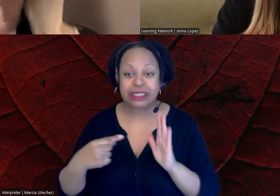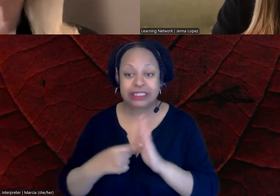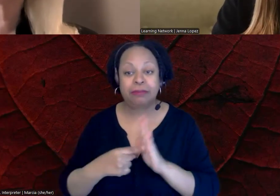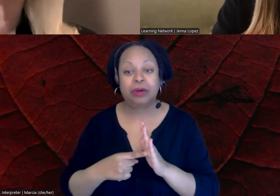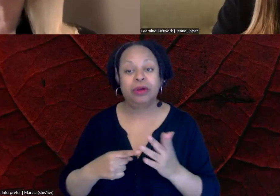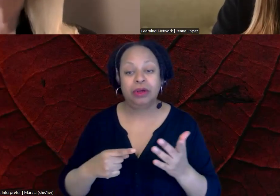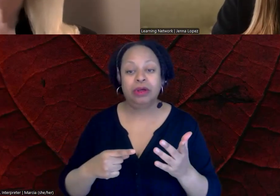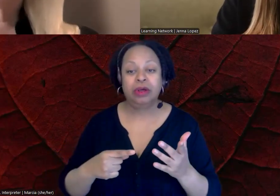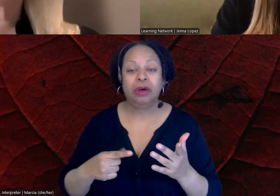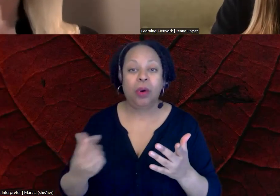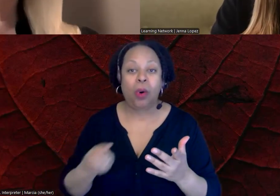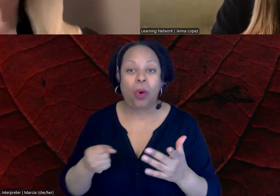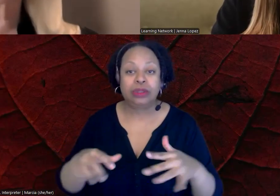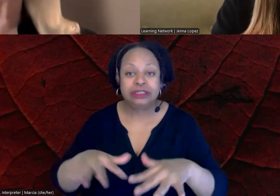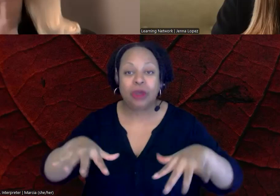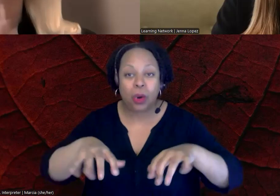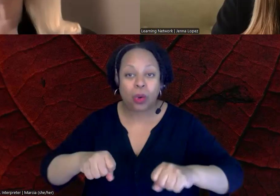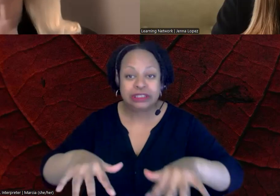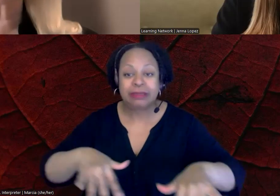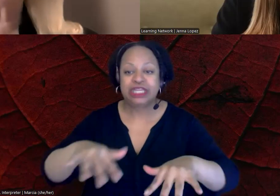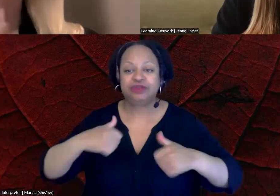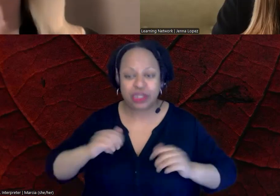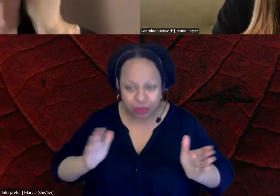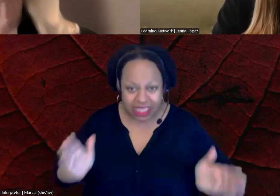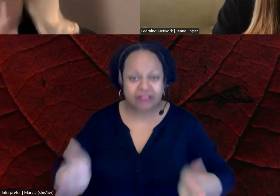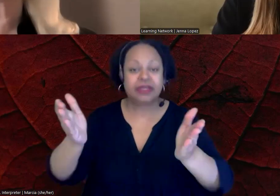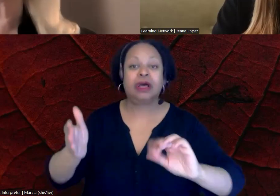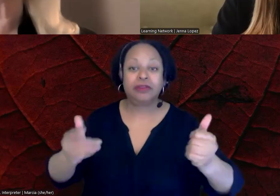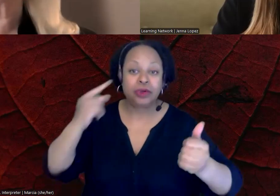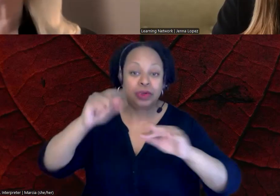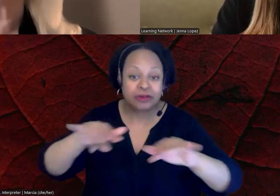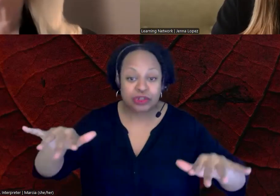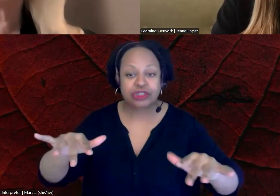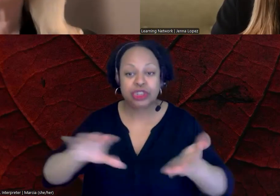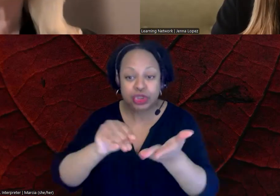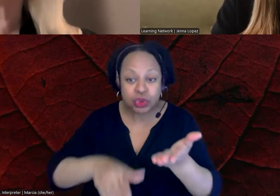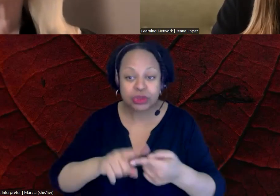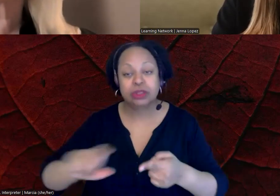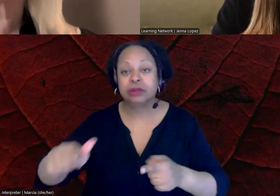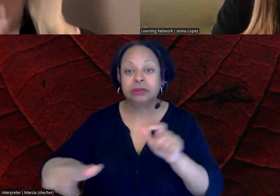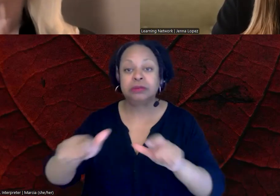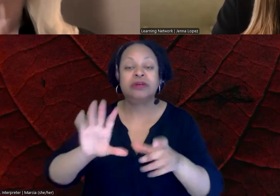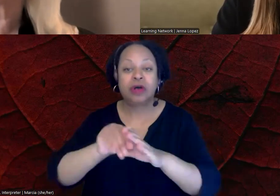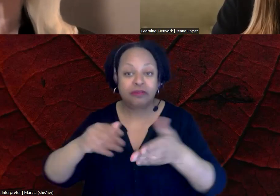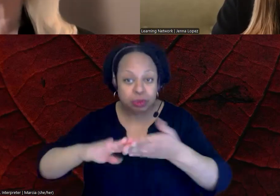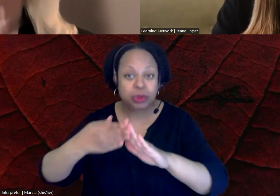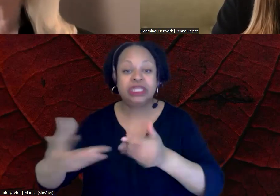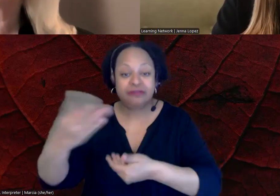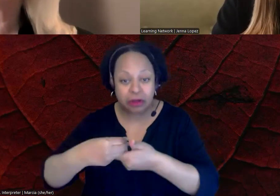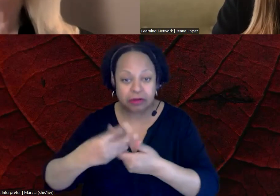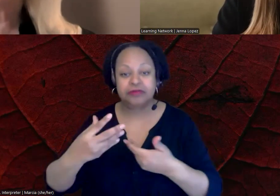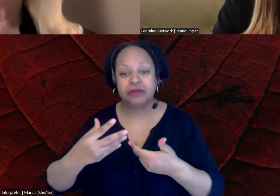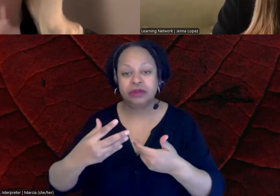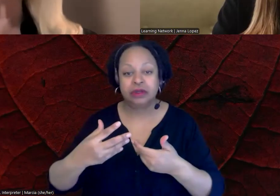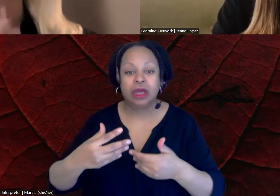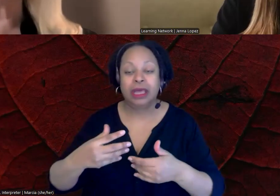j'essaie également de maintenir de l'espace et élever les autres étudiants neurodivergentes et les personnes qui travaillent dans la communauté